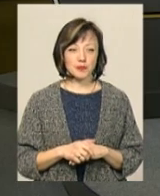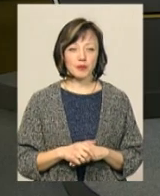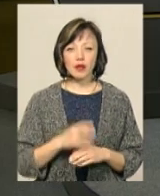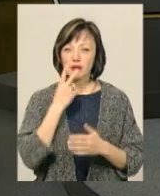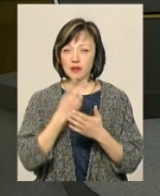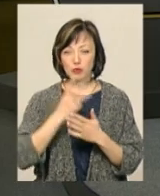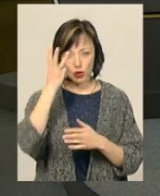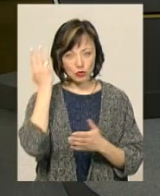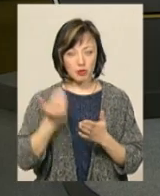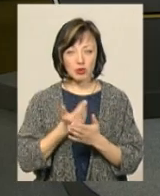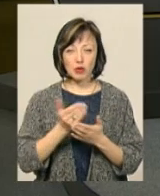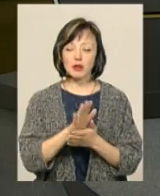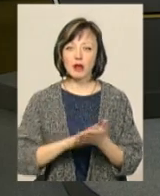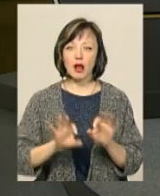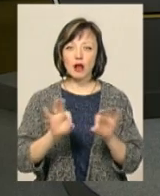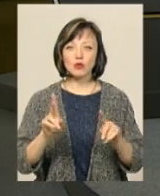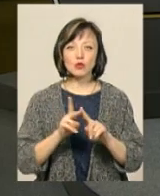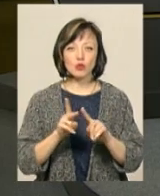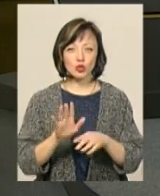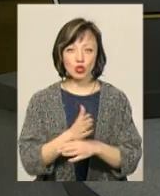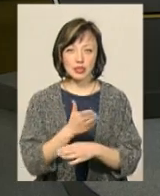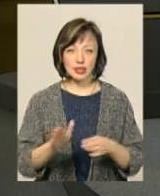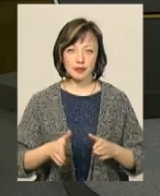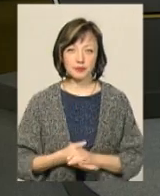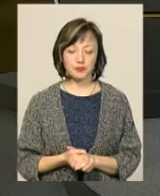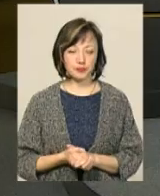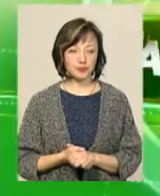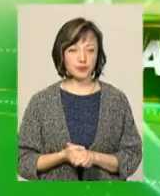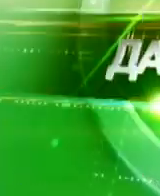Ви дивитеся «Подільську панораму» і далі анонс її другої частини.